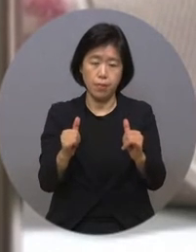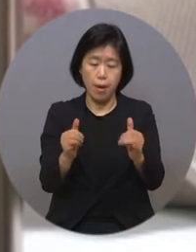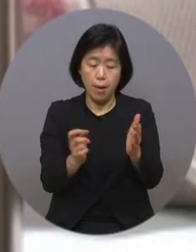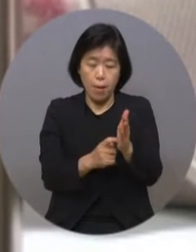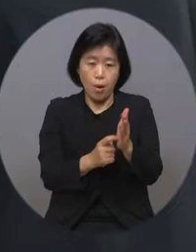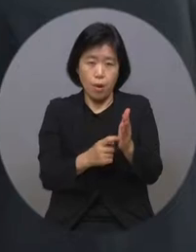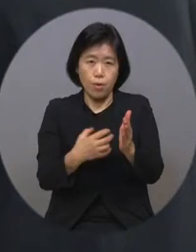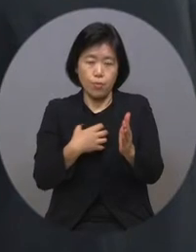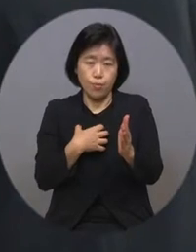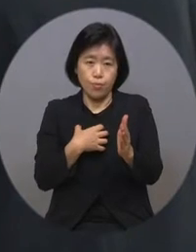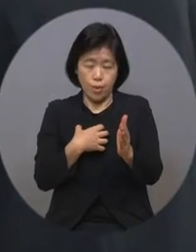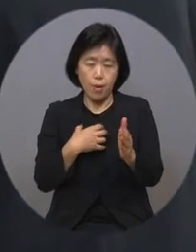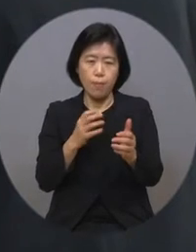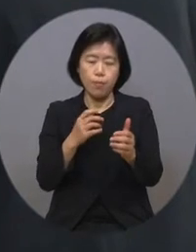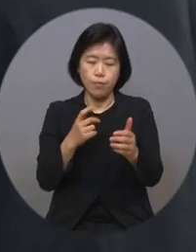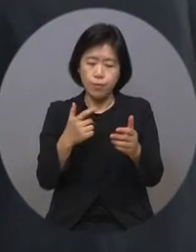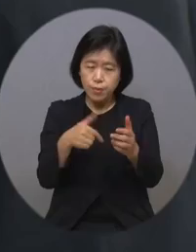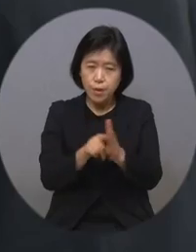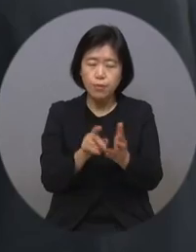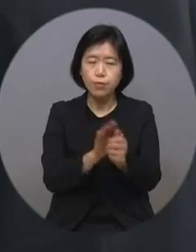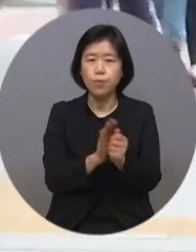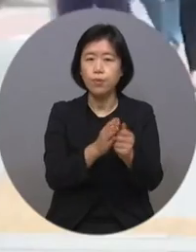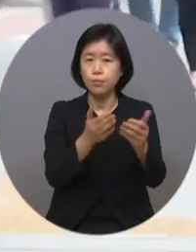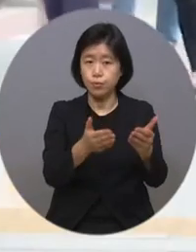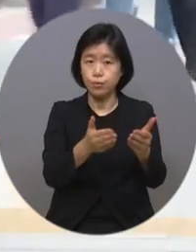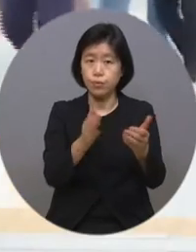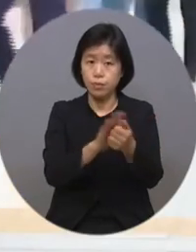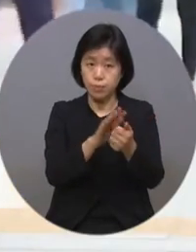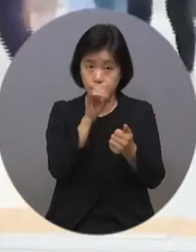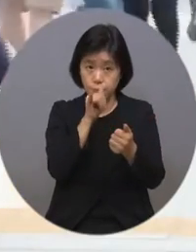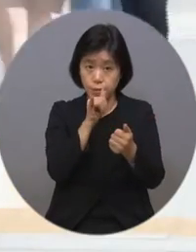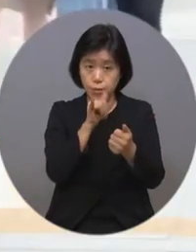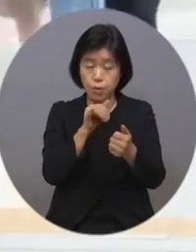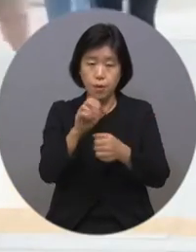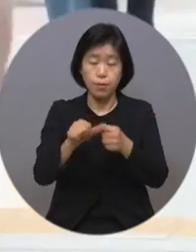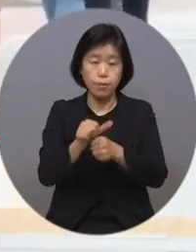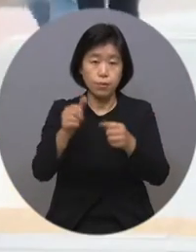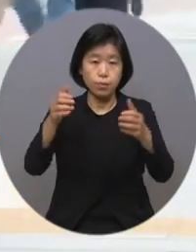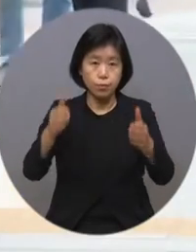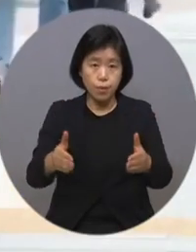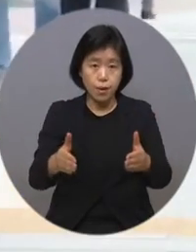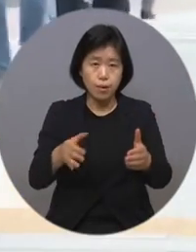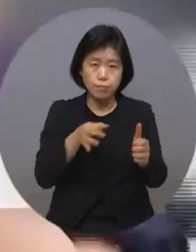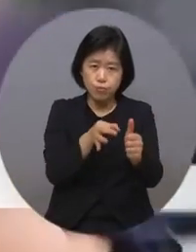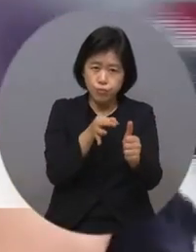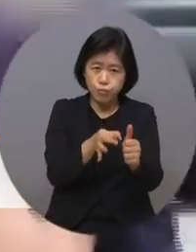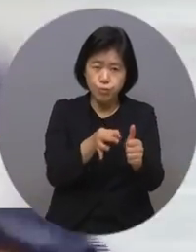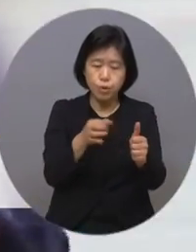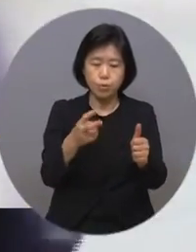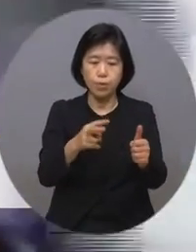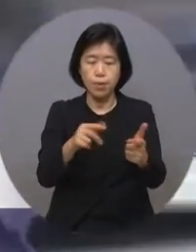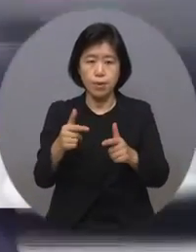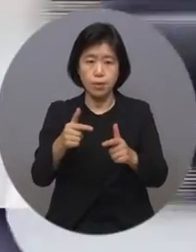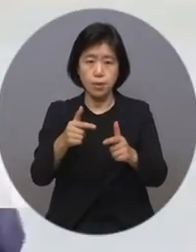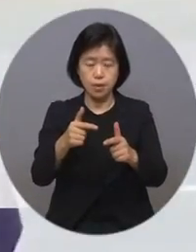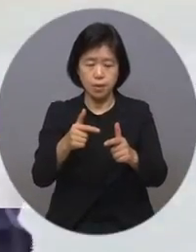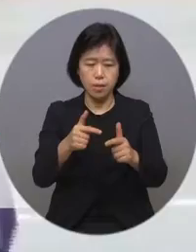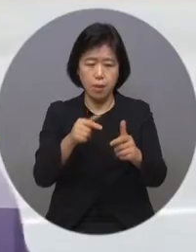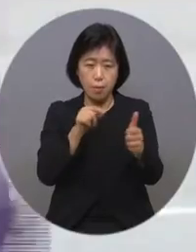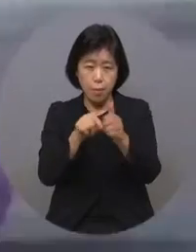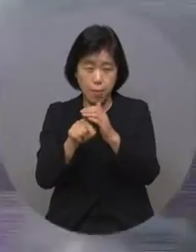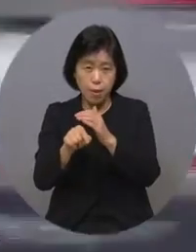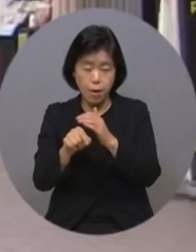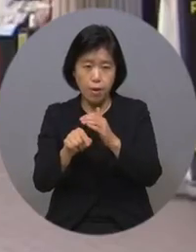복지 서비스를 지원하는 사업입니다. 최근 5년간 지원 건수와 금액은 계속해서 증가 추세를 보이고